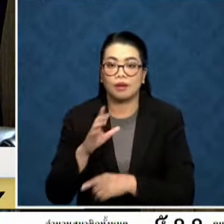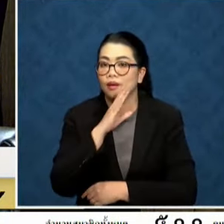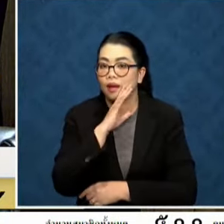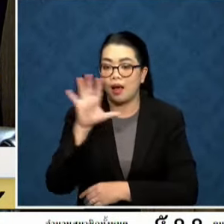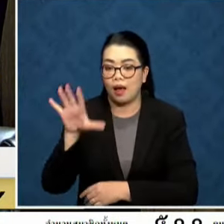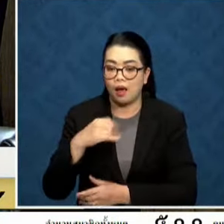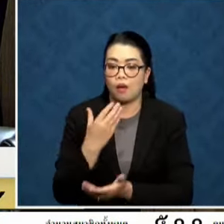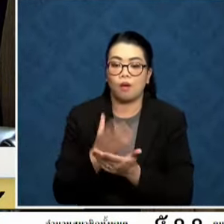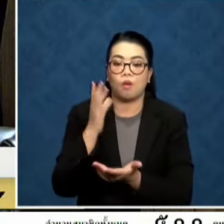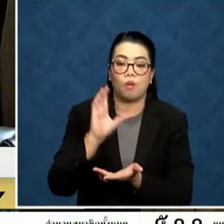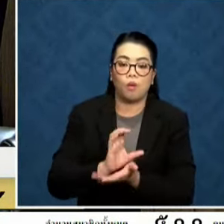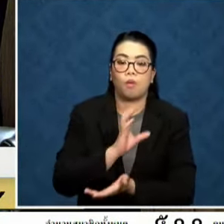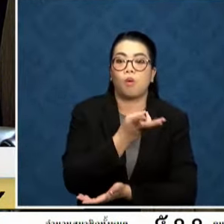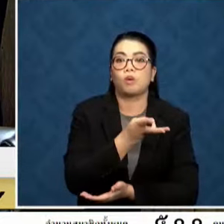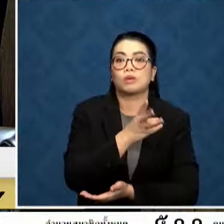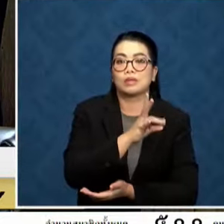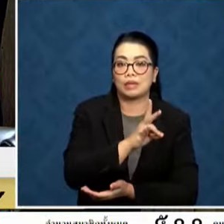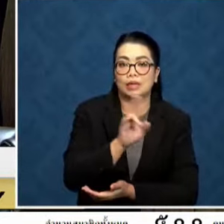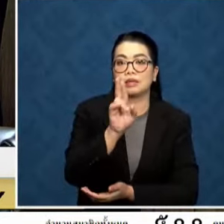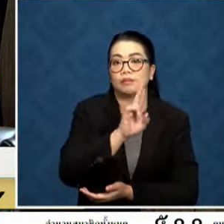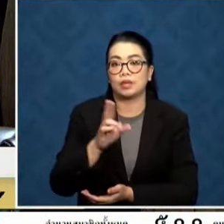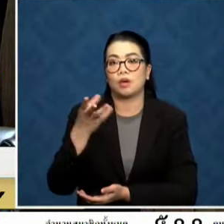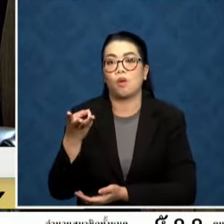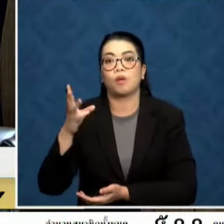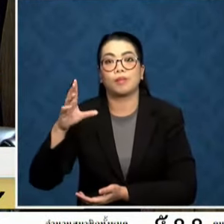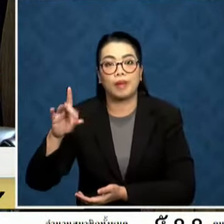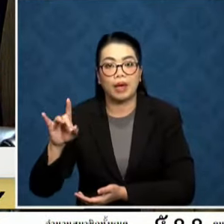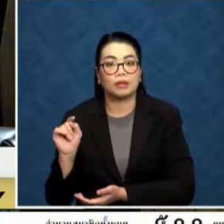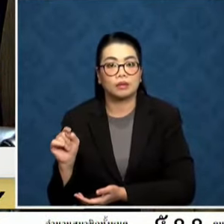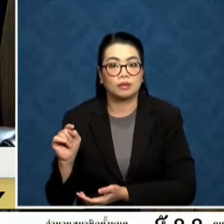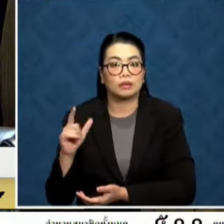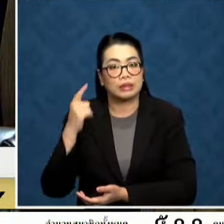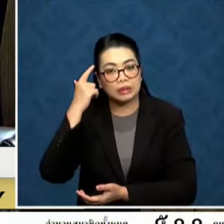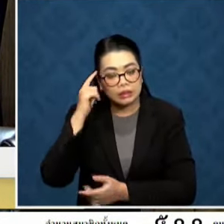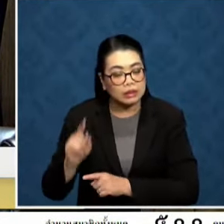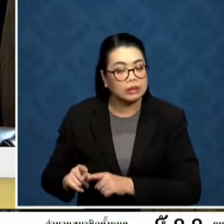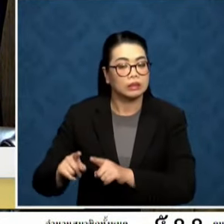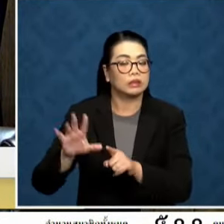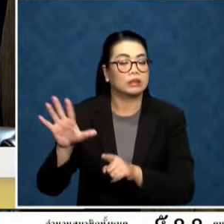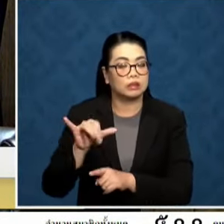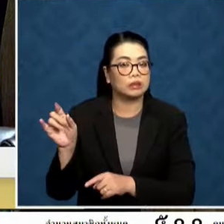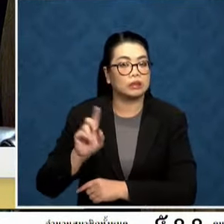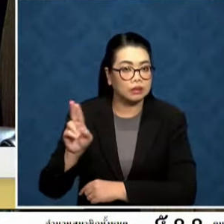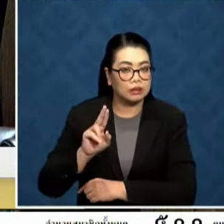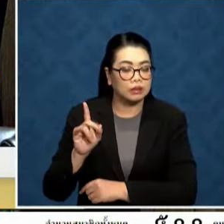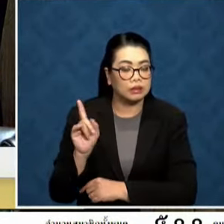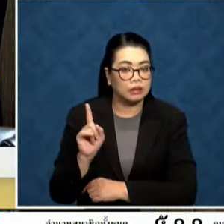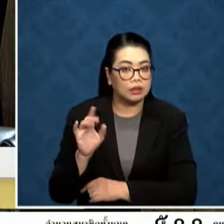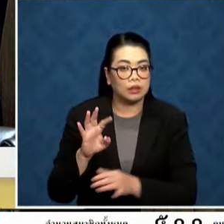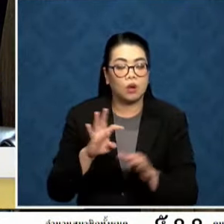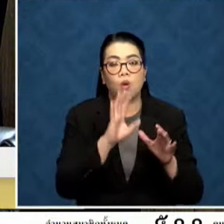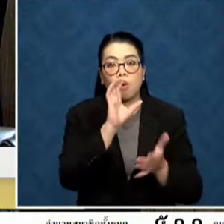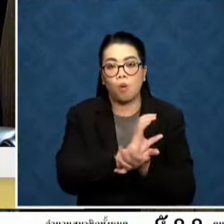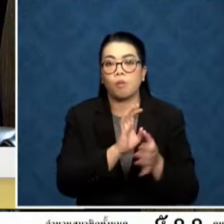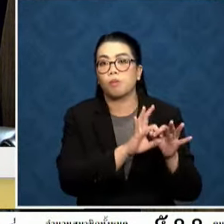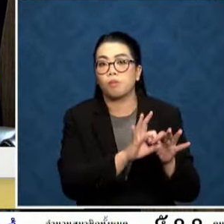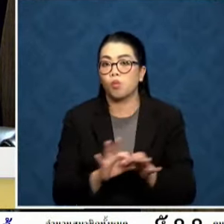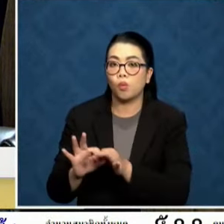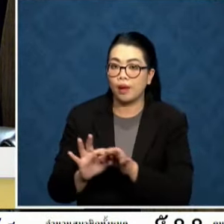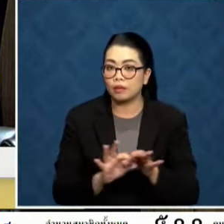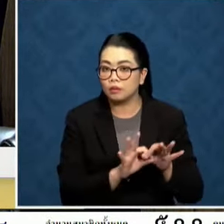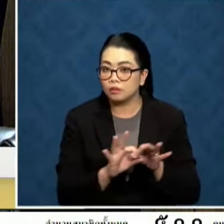งบ 67มาใช้ในปี 68เนี่ยมันจะสามารถนำมาใช้ในฐานะงบผูกพันได้จริง